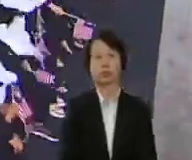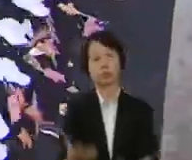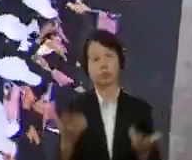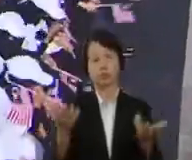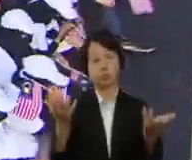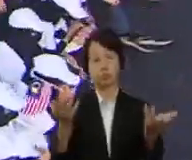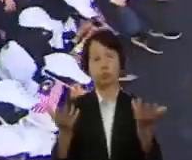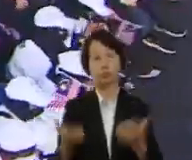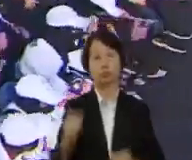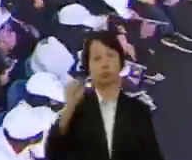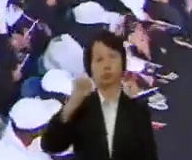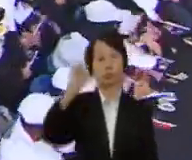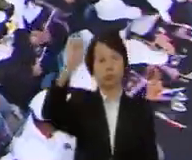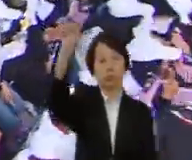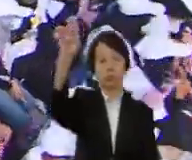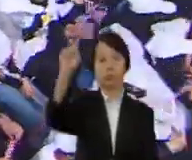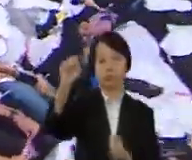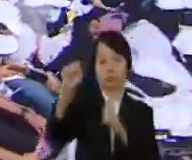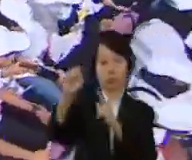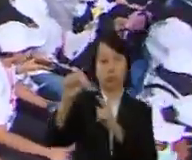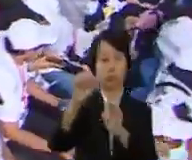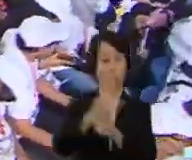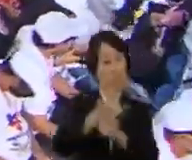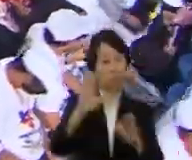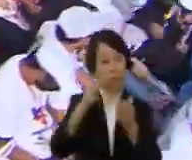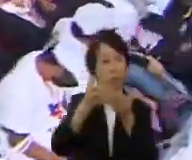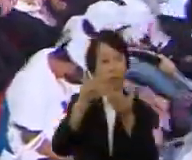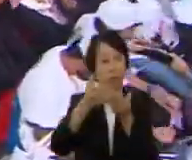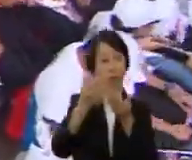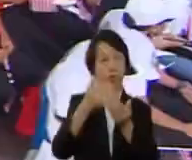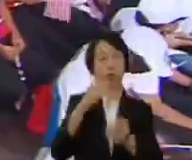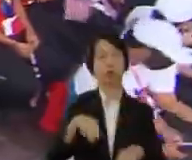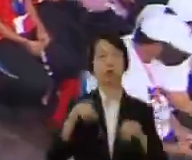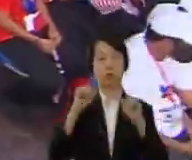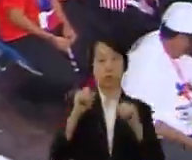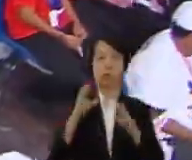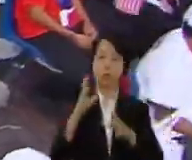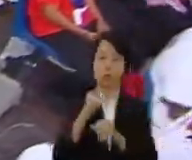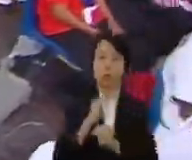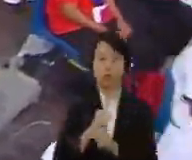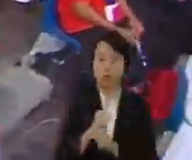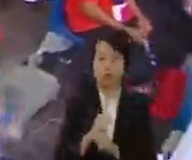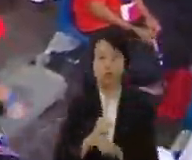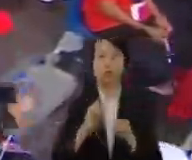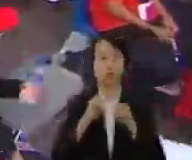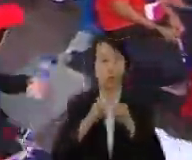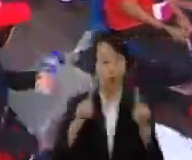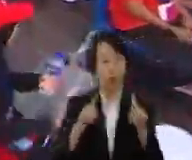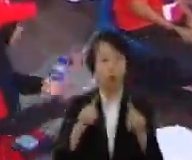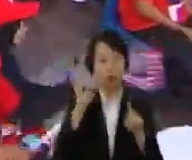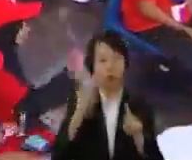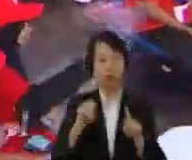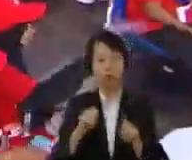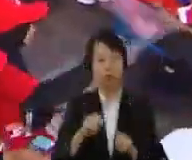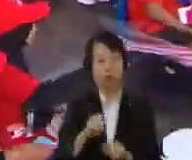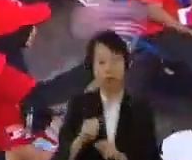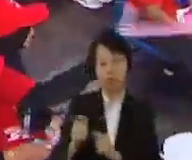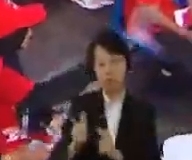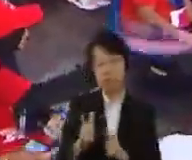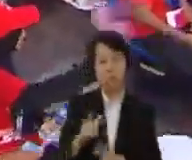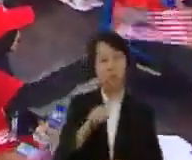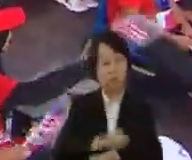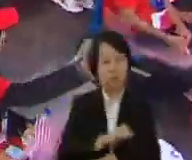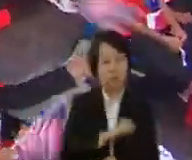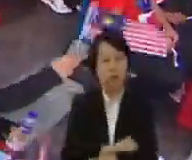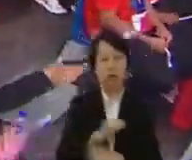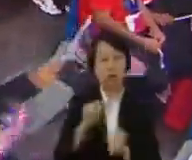Sesungguhnya, merdeka itu bukanlah suatu perkara yang mudah dan boleh didapati melainkan dengan pengorbanan.